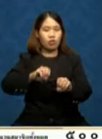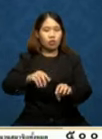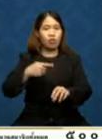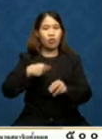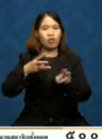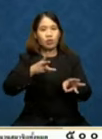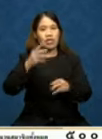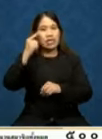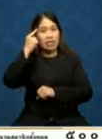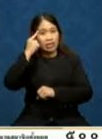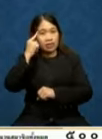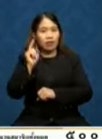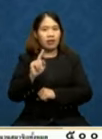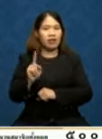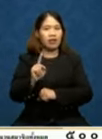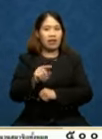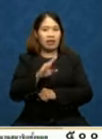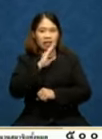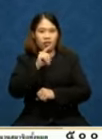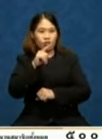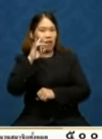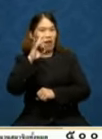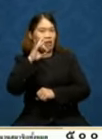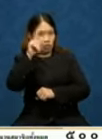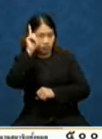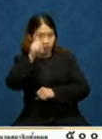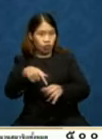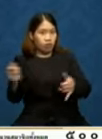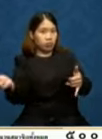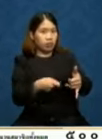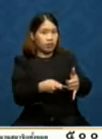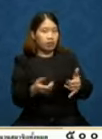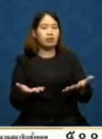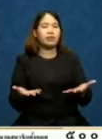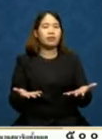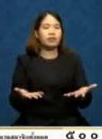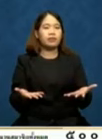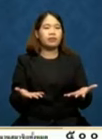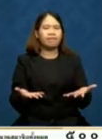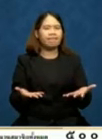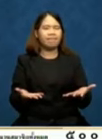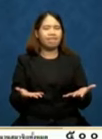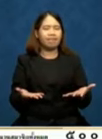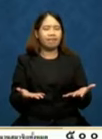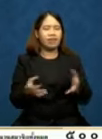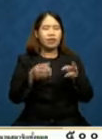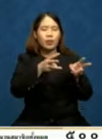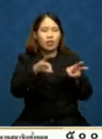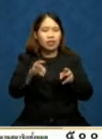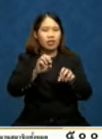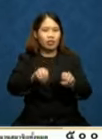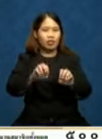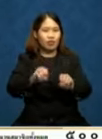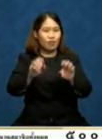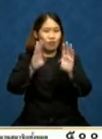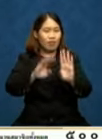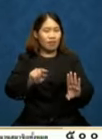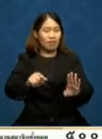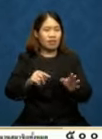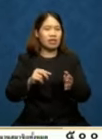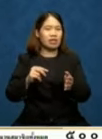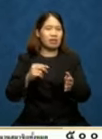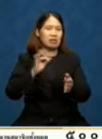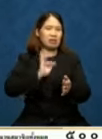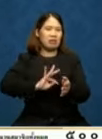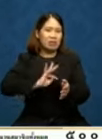ว่ารักลูกให้ผูกรักลูกให้ตีการสอนลูกแบบนี้นะครับนอกจากใช้กำลังแล้วนี่ครับ